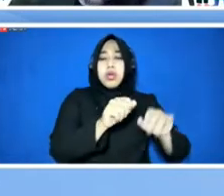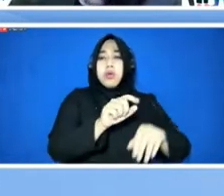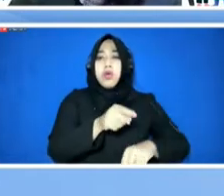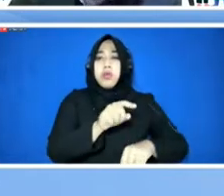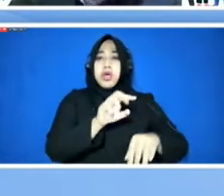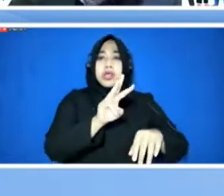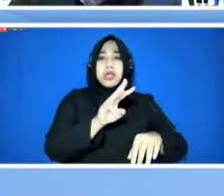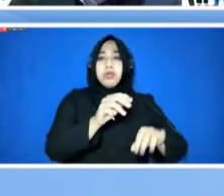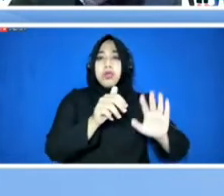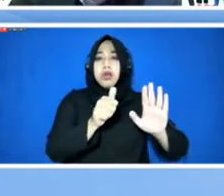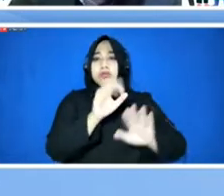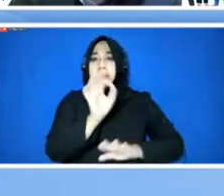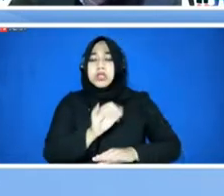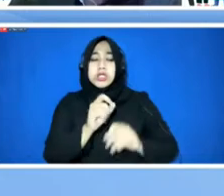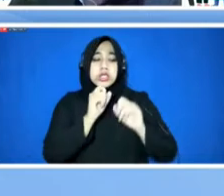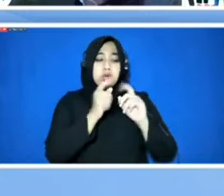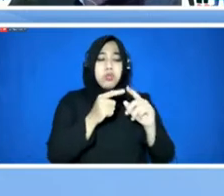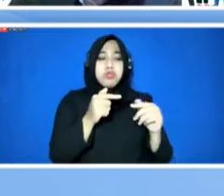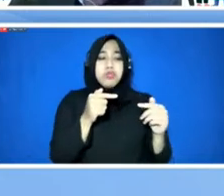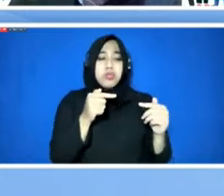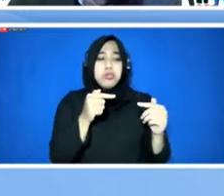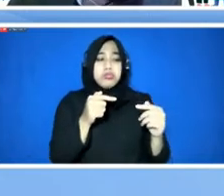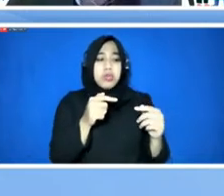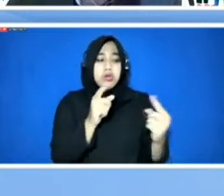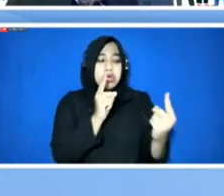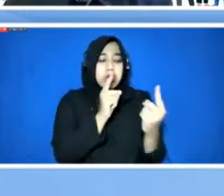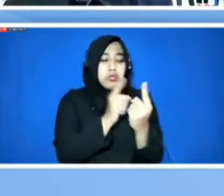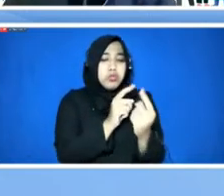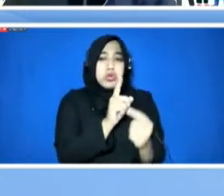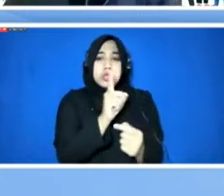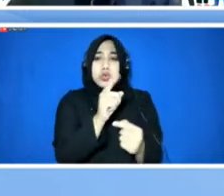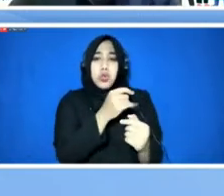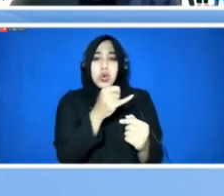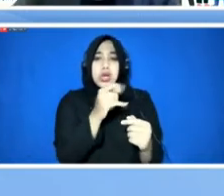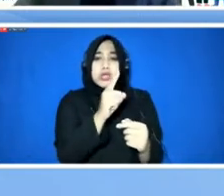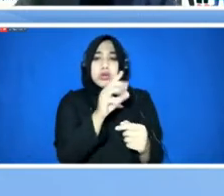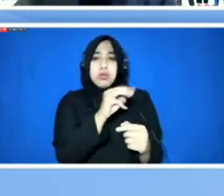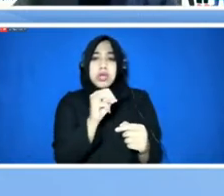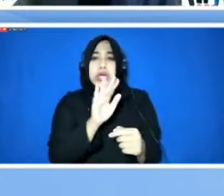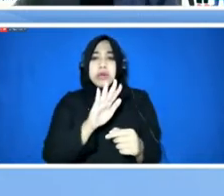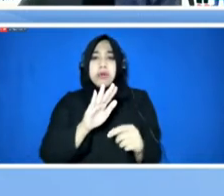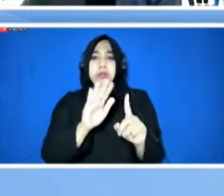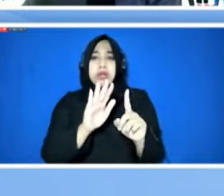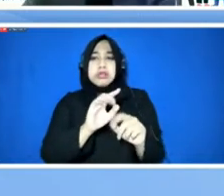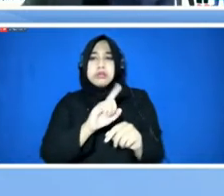36,66% menjawab berinteraksi kurang dari 1 meter selama 15 menit dengan saya.